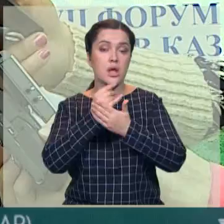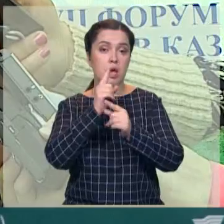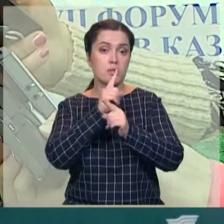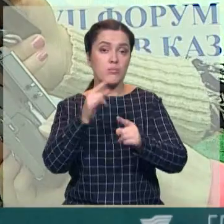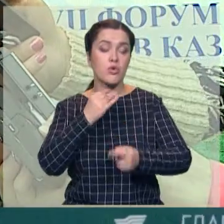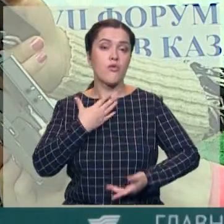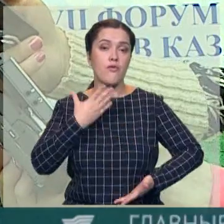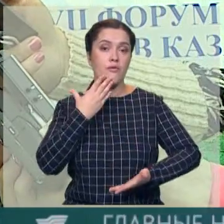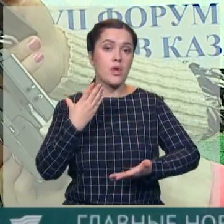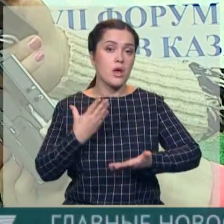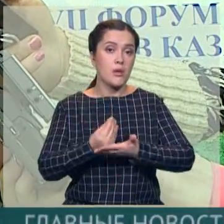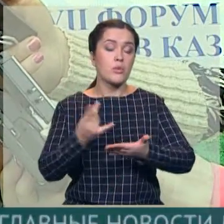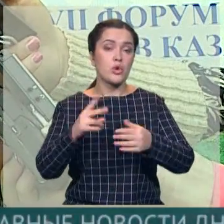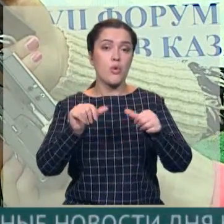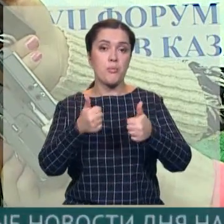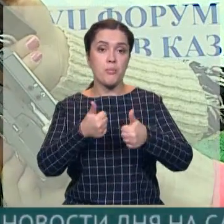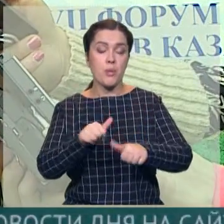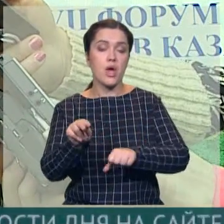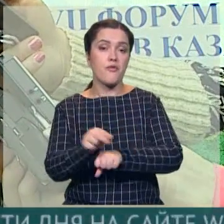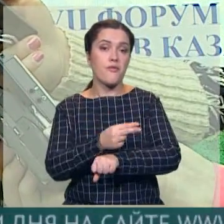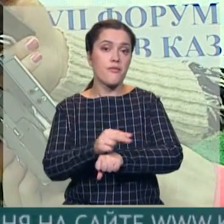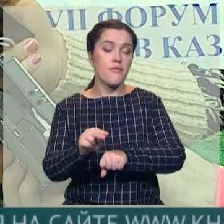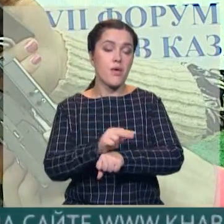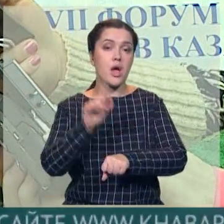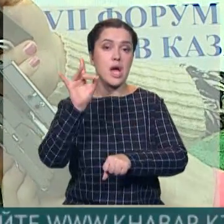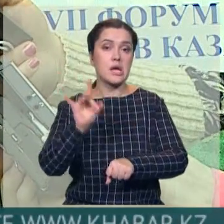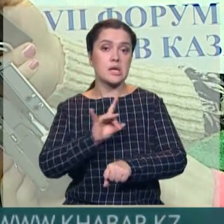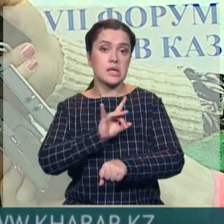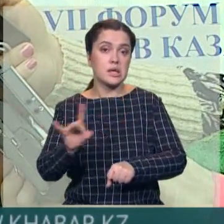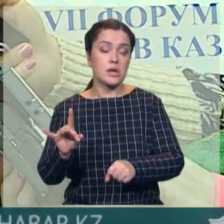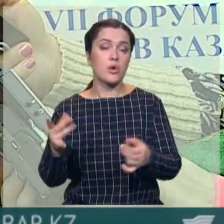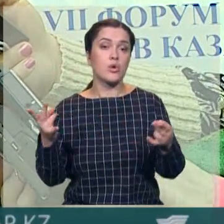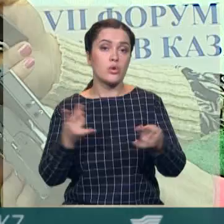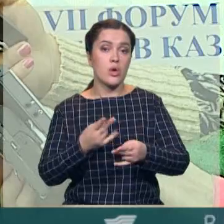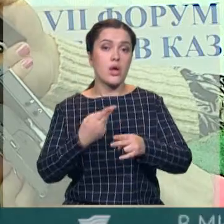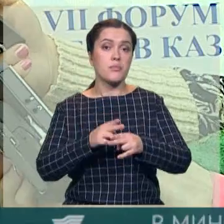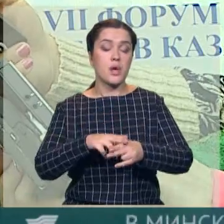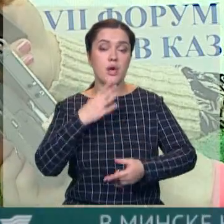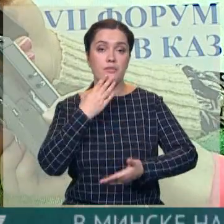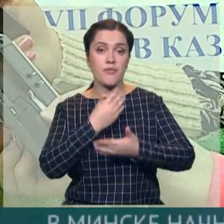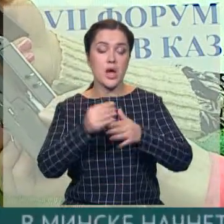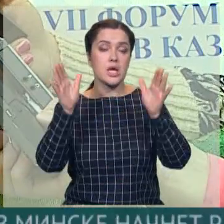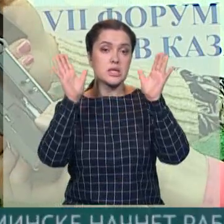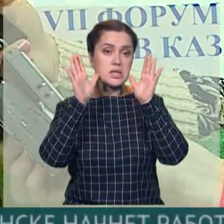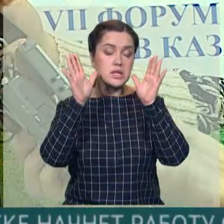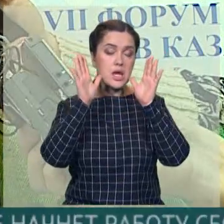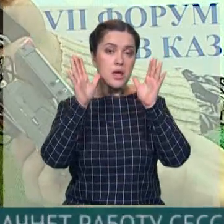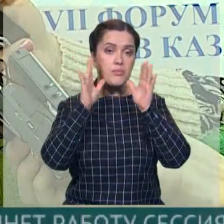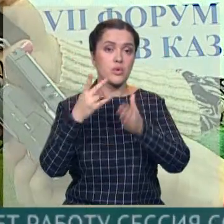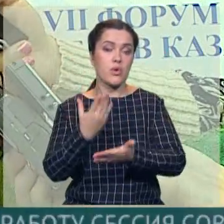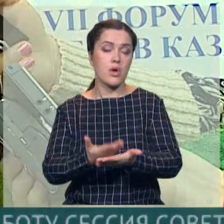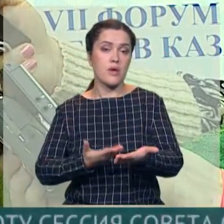нашу казахстанскую собственную модель не базовых положений религии или ислама, а модель